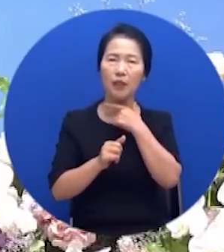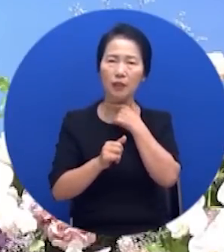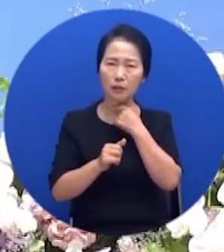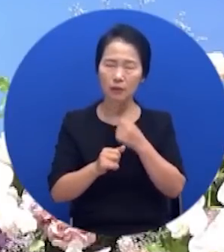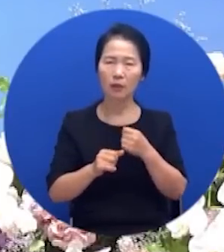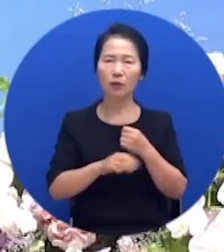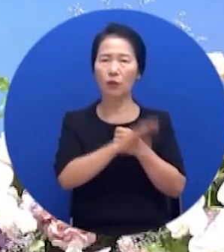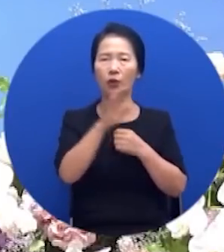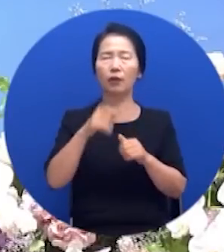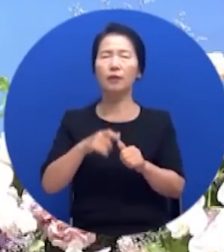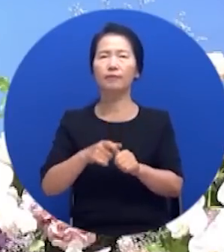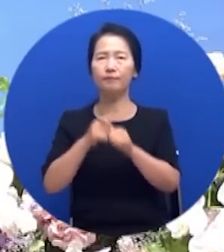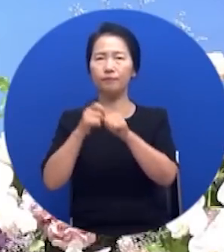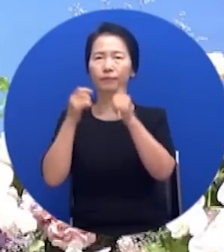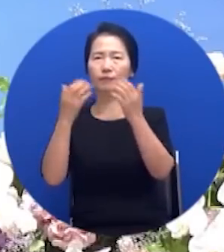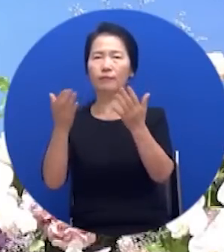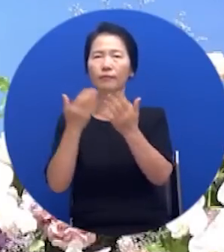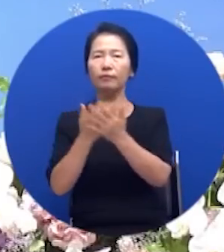살려주시옵소서.